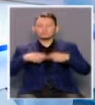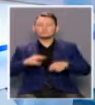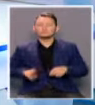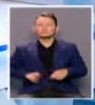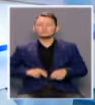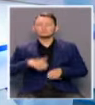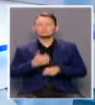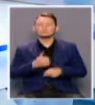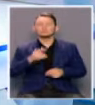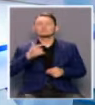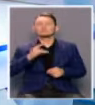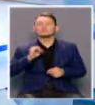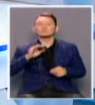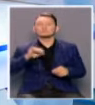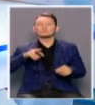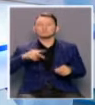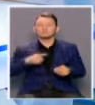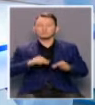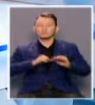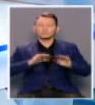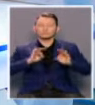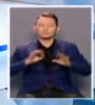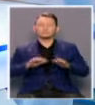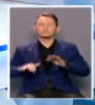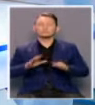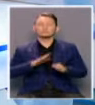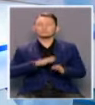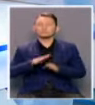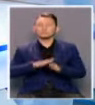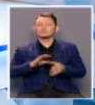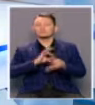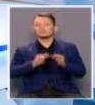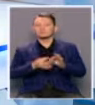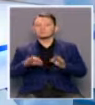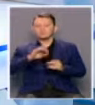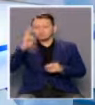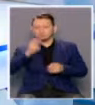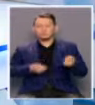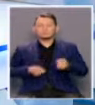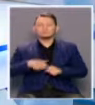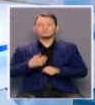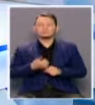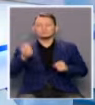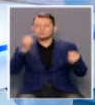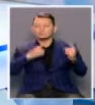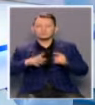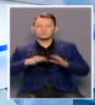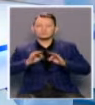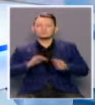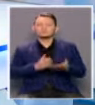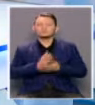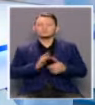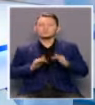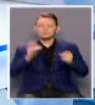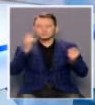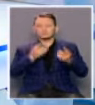директоры Равиль Төлебаев өткен жылы атқарылған жұмыс барысын тыңдап, өз тарапынан мемлекеттік басқарудың тиімділігіне көшуге бағытталған іс-шараларымен